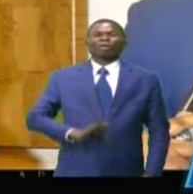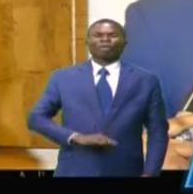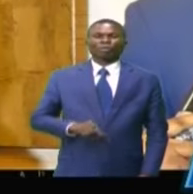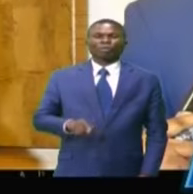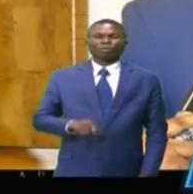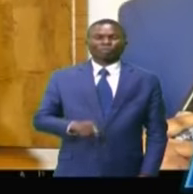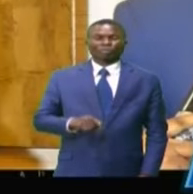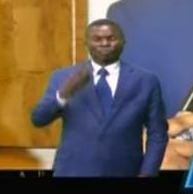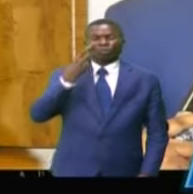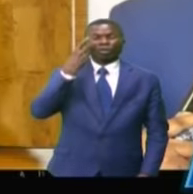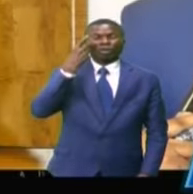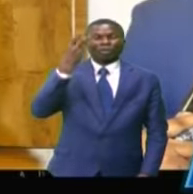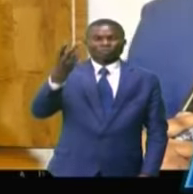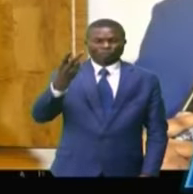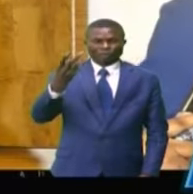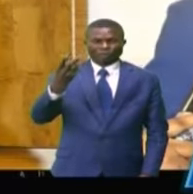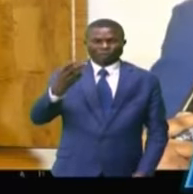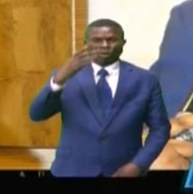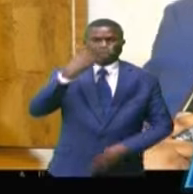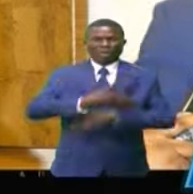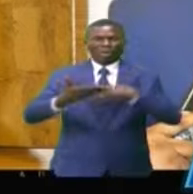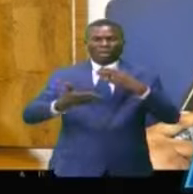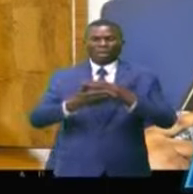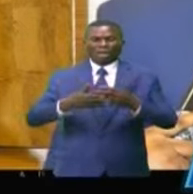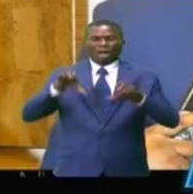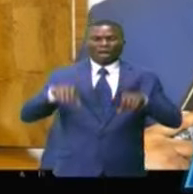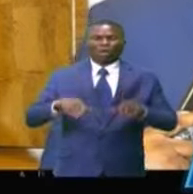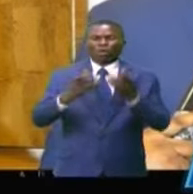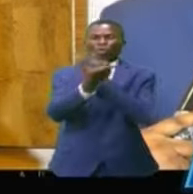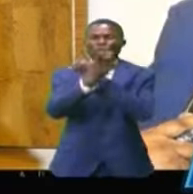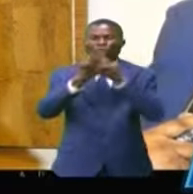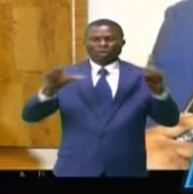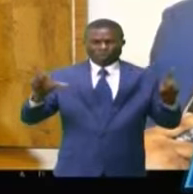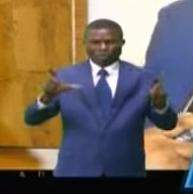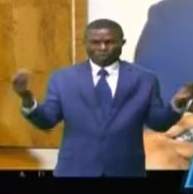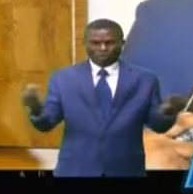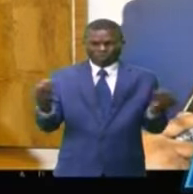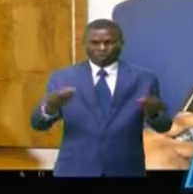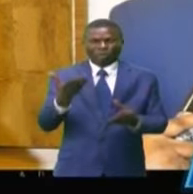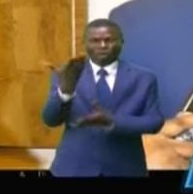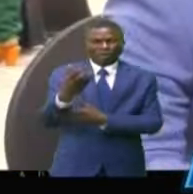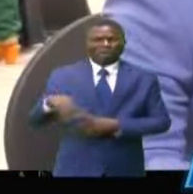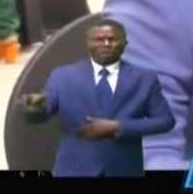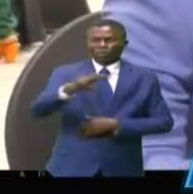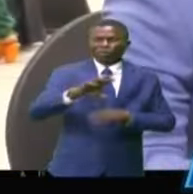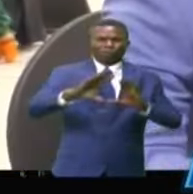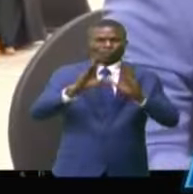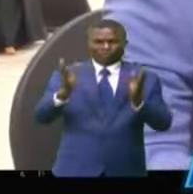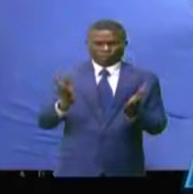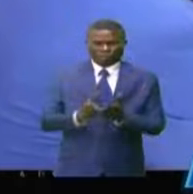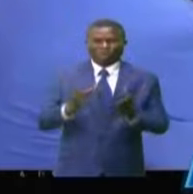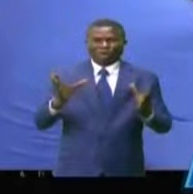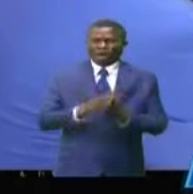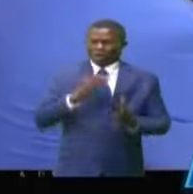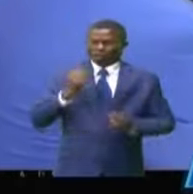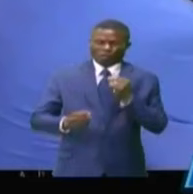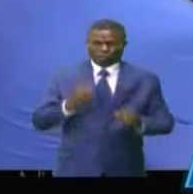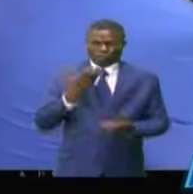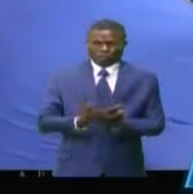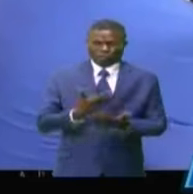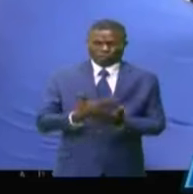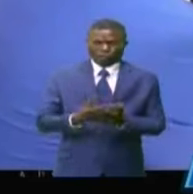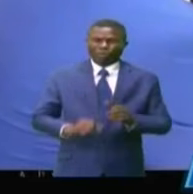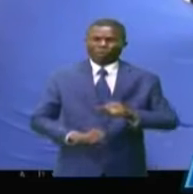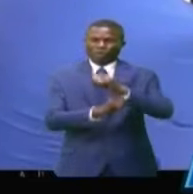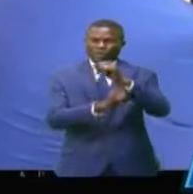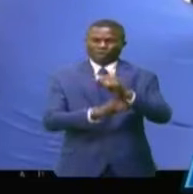Tshilombo, vision de construire un Congo libre. Voilà pourquoi je nous invite tous, avec empressement, à